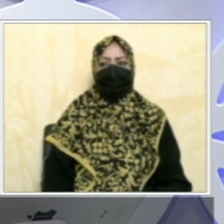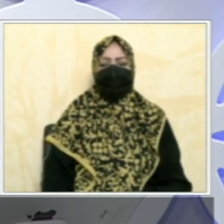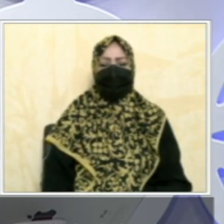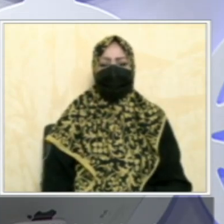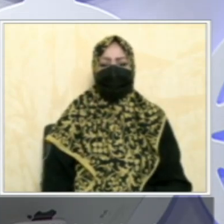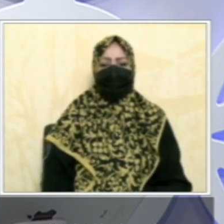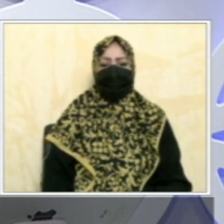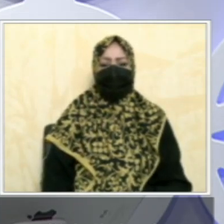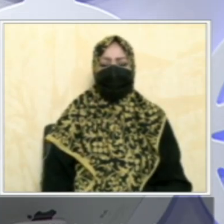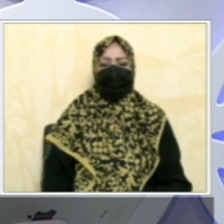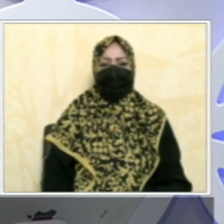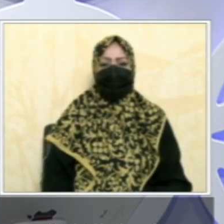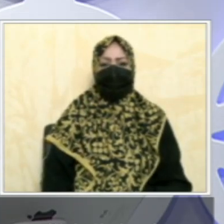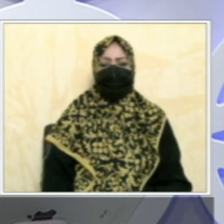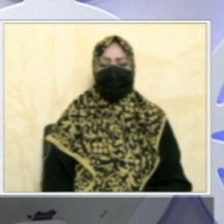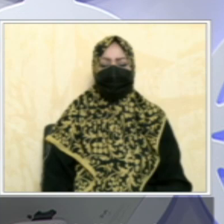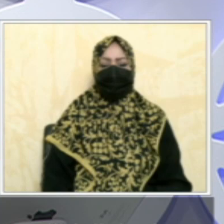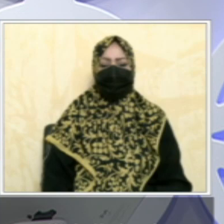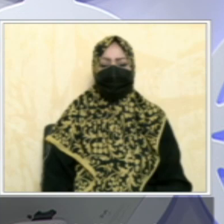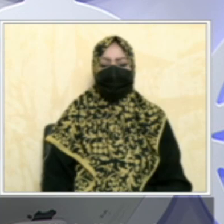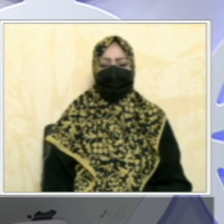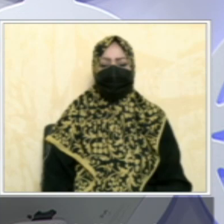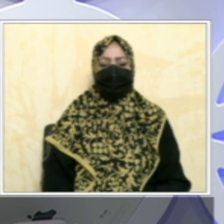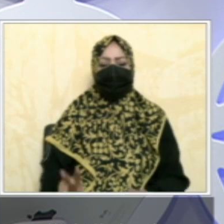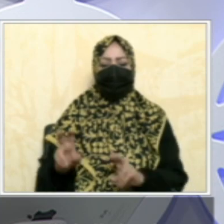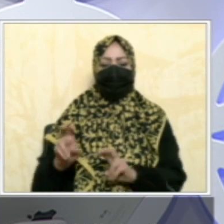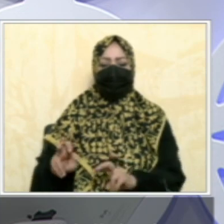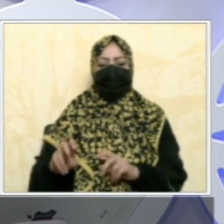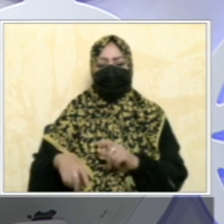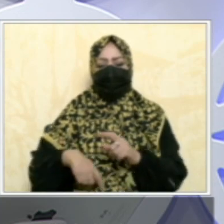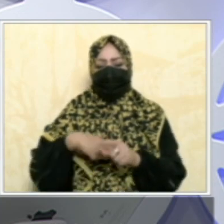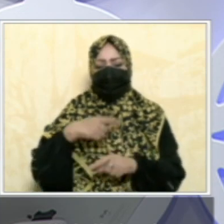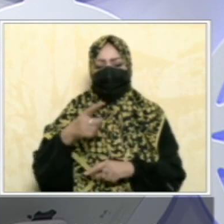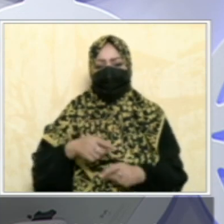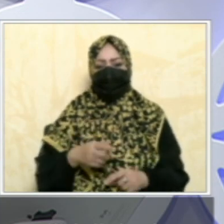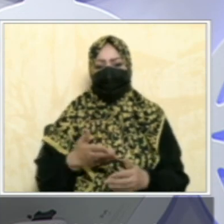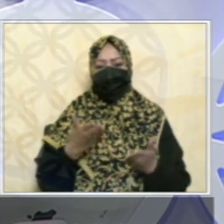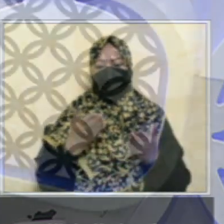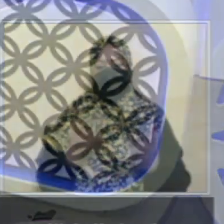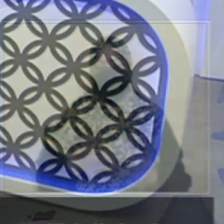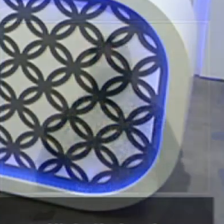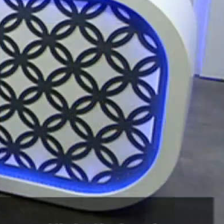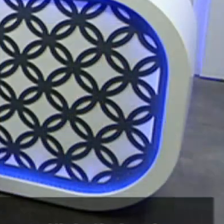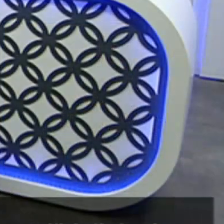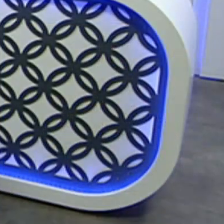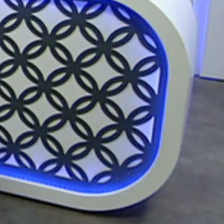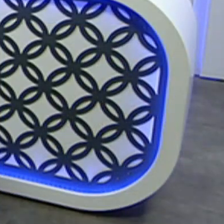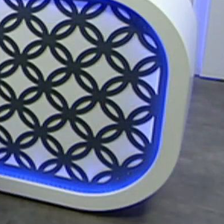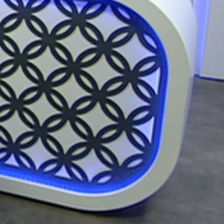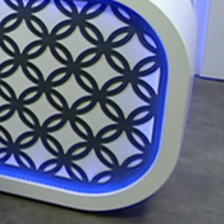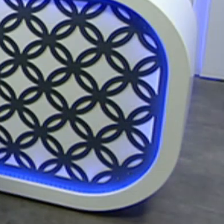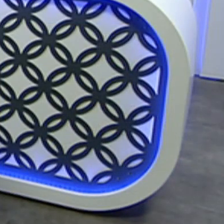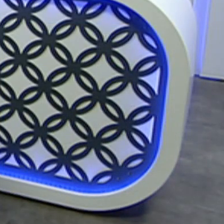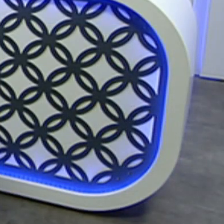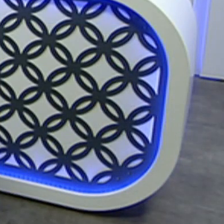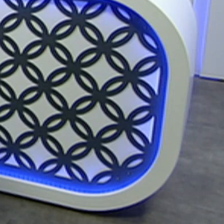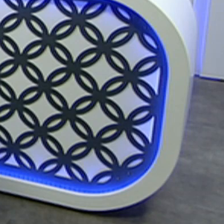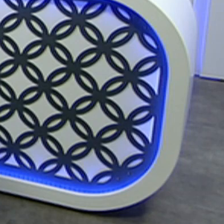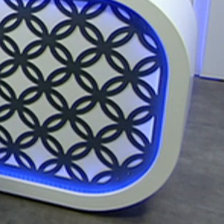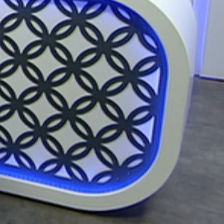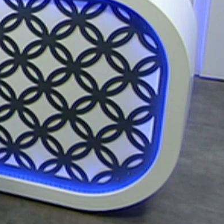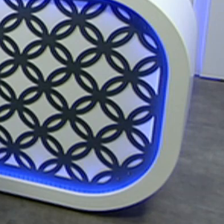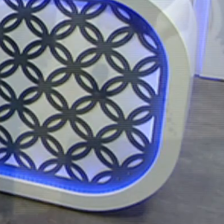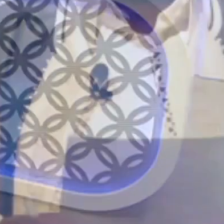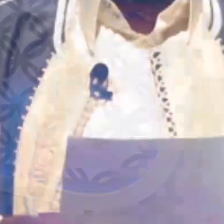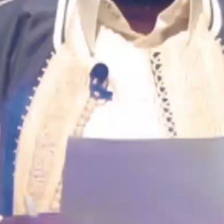نخرج الى فاصل ثم نواصل باذن الله تعالى. نشاورهم ونأخذ من ضياهم